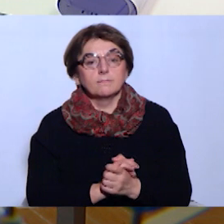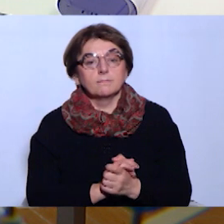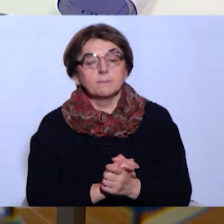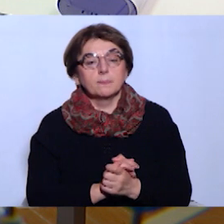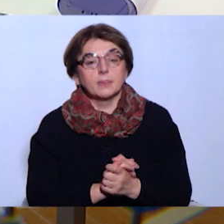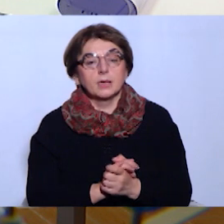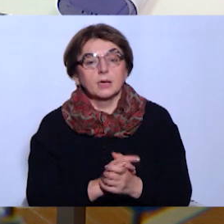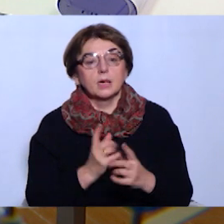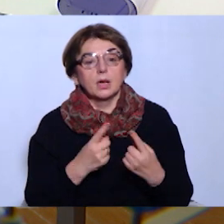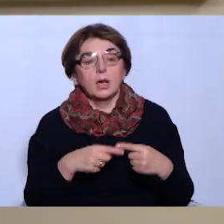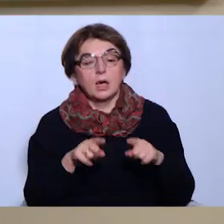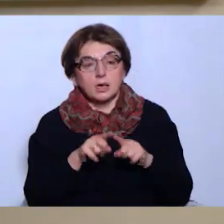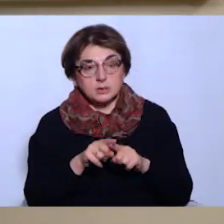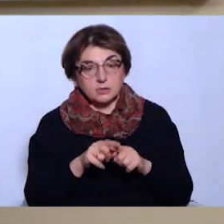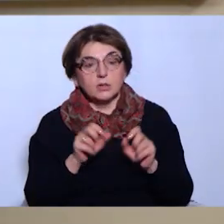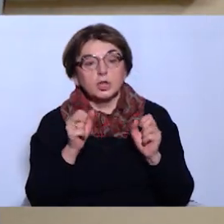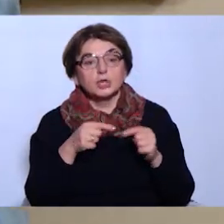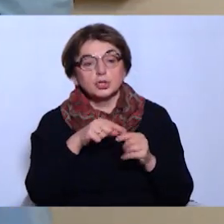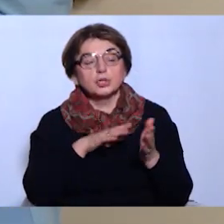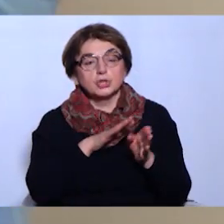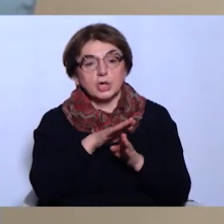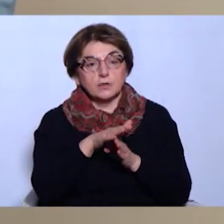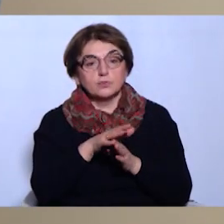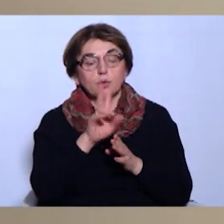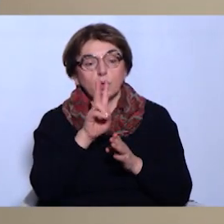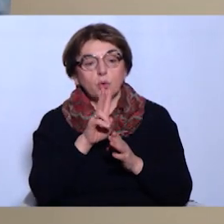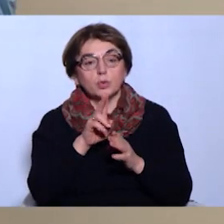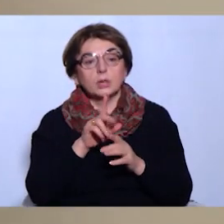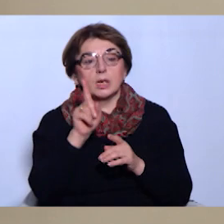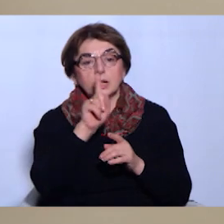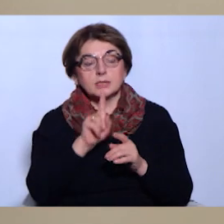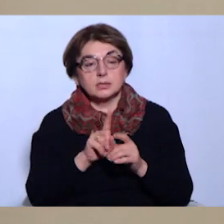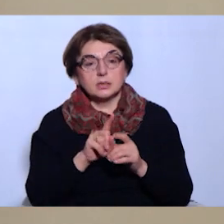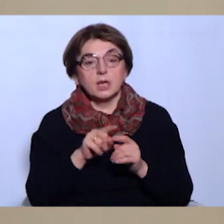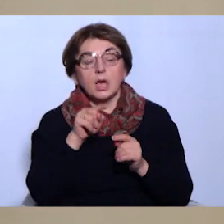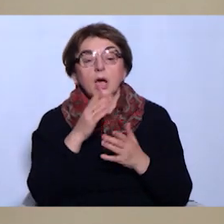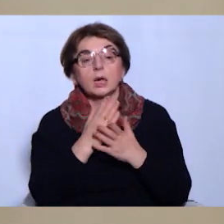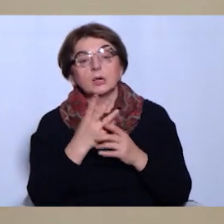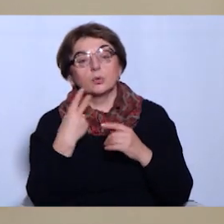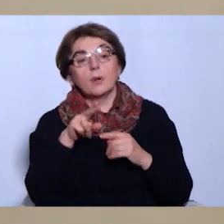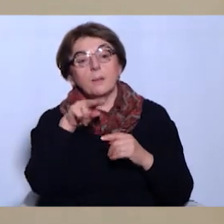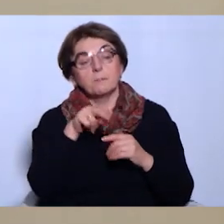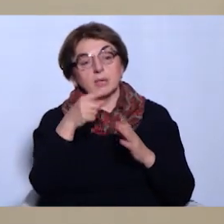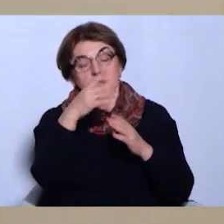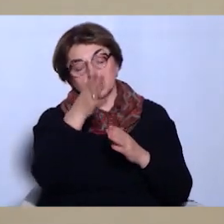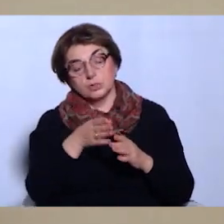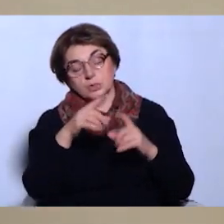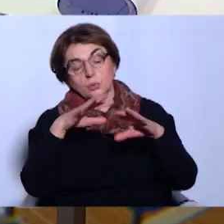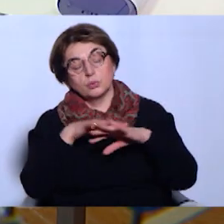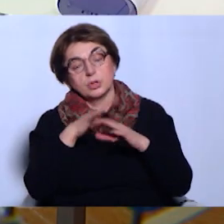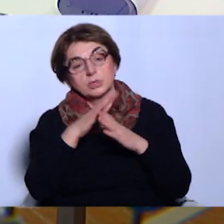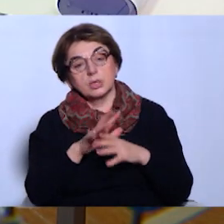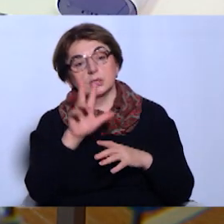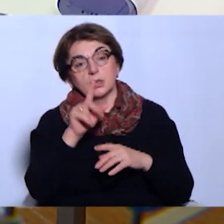გადავედით, აქაც 2S-ი შეივსო, მაგრამ შეხედეთ P-ს, როგორც უკვე ვთქვით, აქვს 3 უჯრა. აქ კი როგორ მოვიქცეთ?